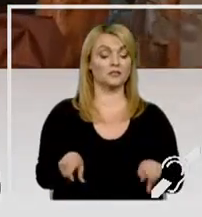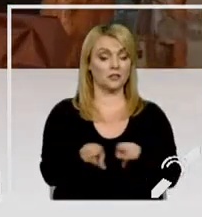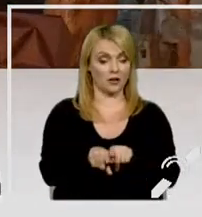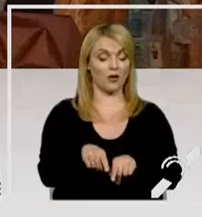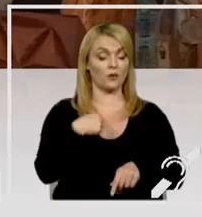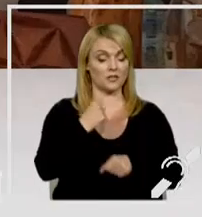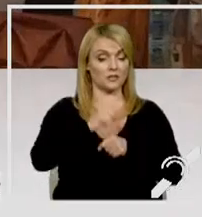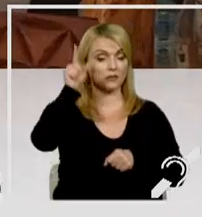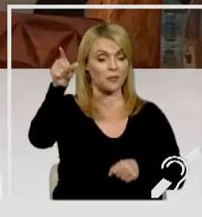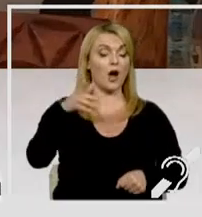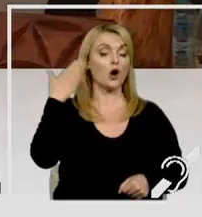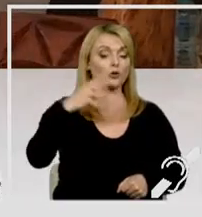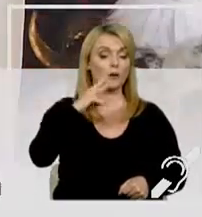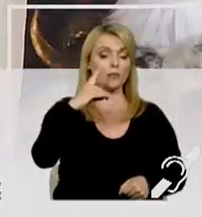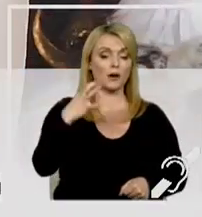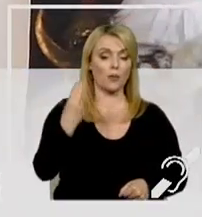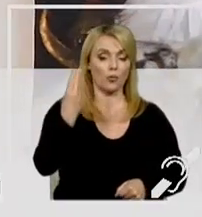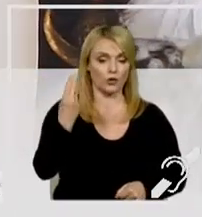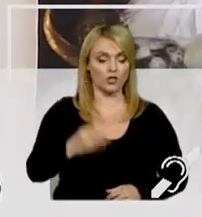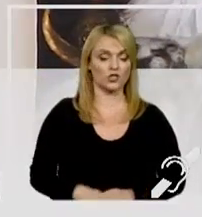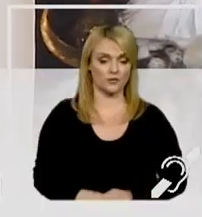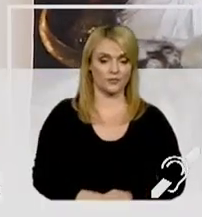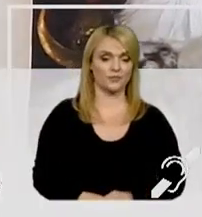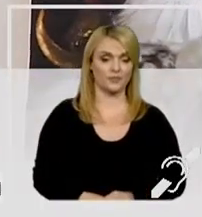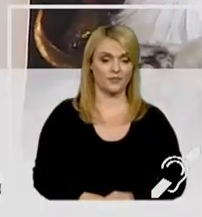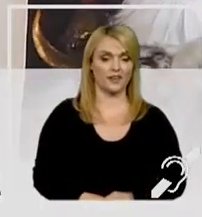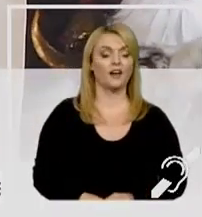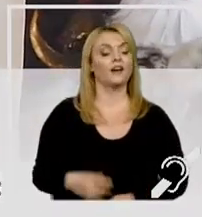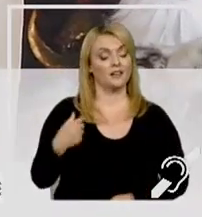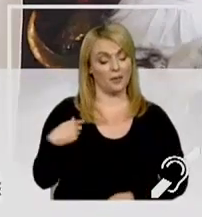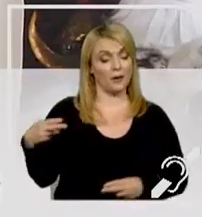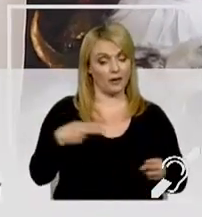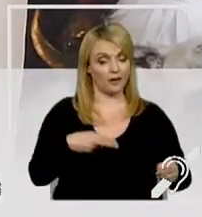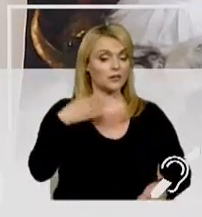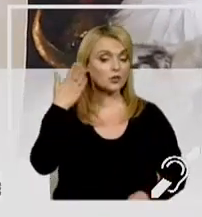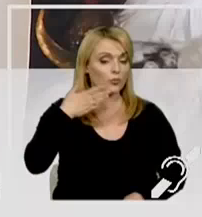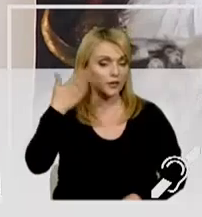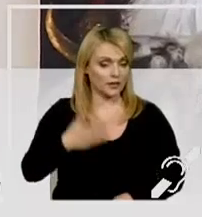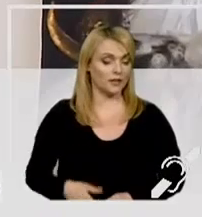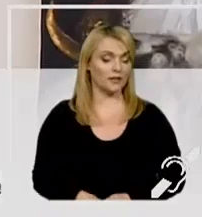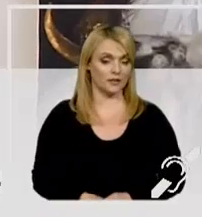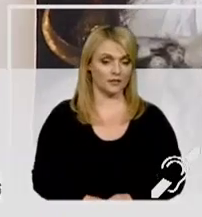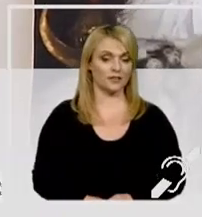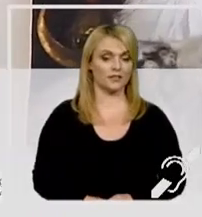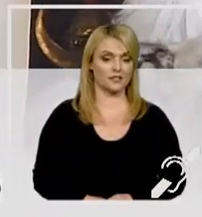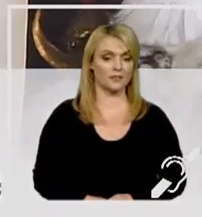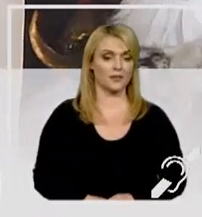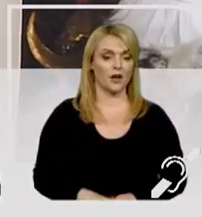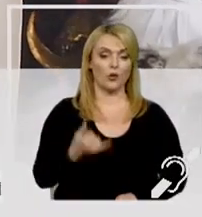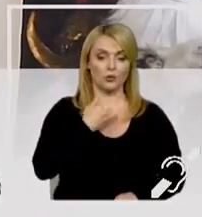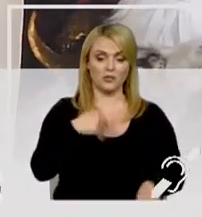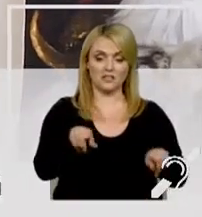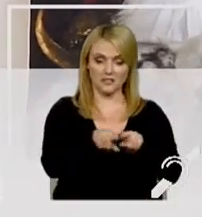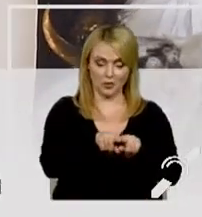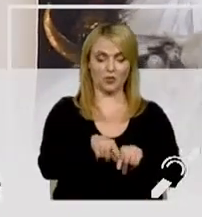se folosește și la biserică și oamenii acasă. Nu e cu măștile populare de la noi. Eu am deviat că să-i dau un plus artistic acestei măscuțe, care